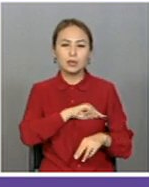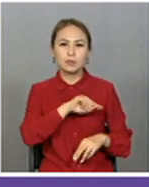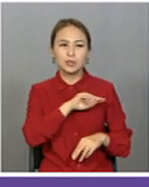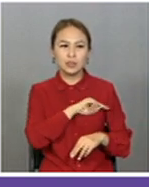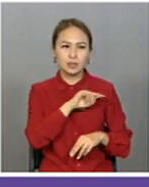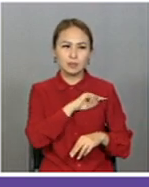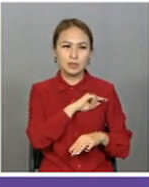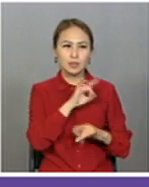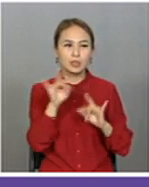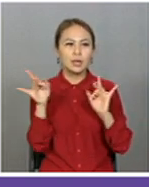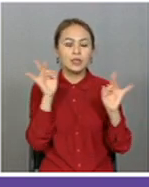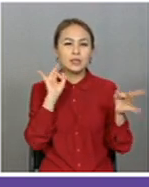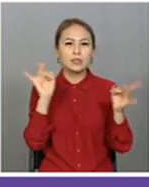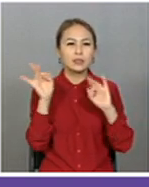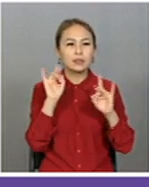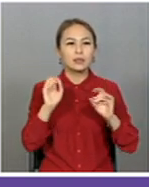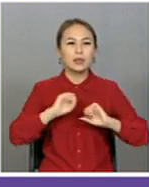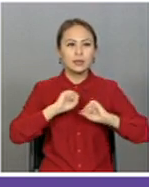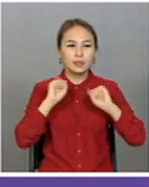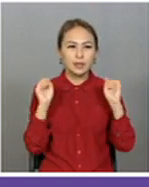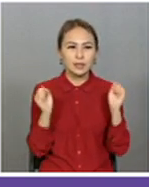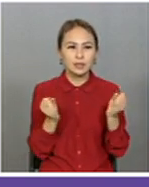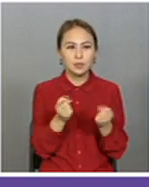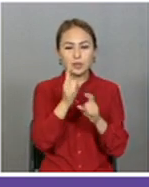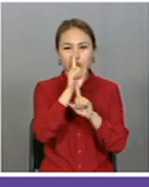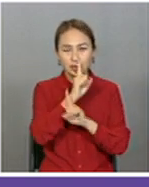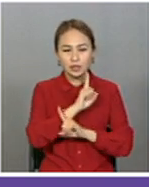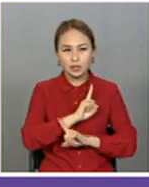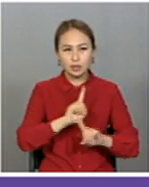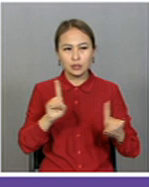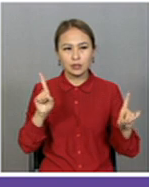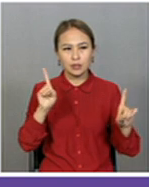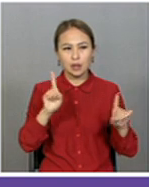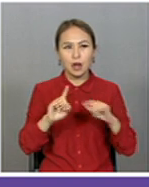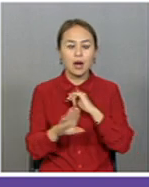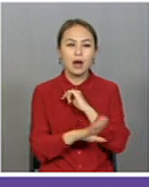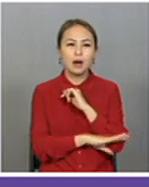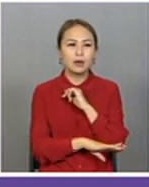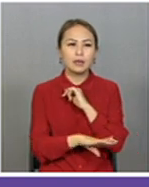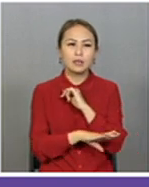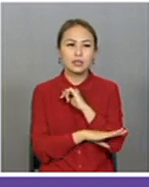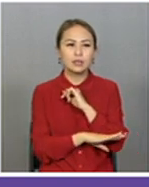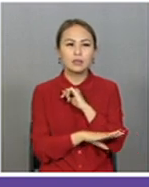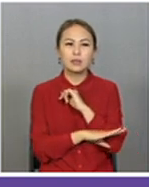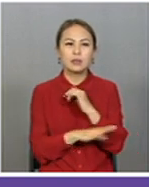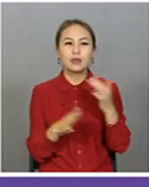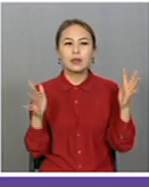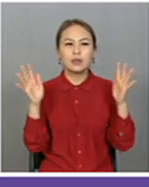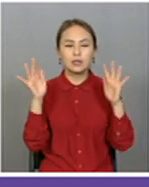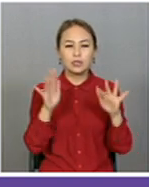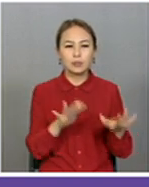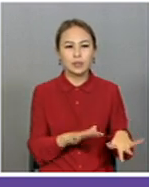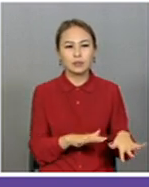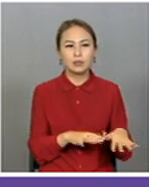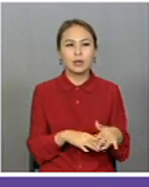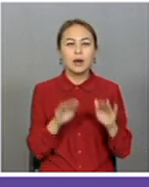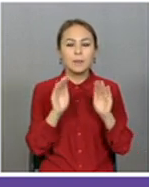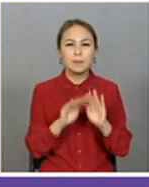қаһарлы мінезімен, сықырлаған аязымен ерекшеленеді. Ағаштар қар